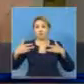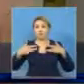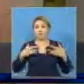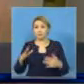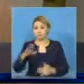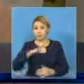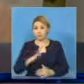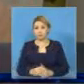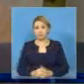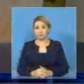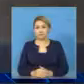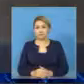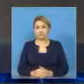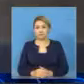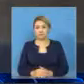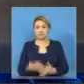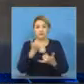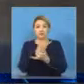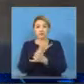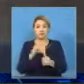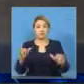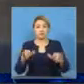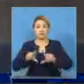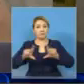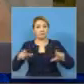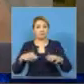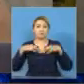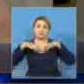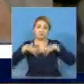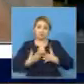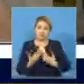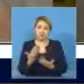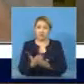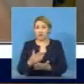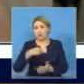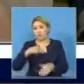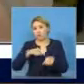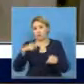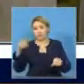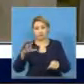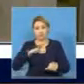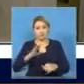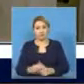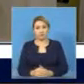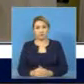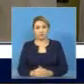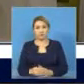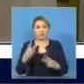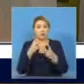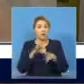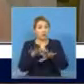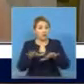шықты. Алған әсерім өте керемет. Мектепке деген сағынышты қайта бір оятқандай болады. Бір